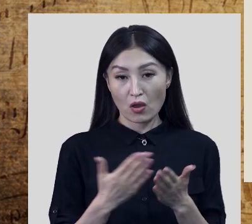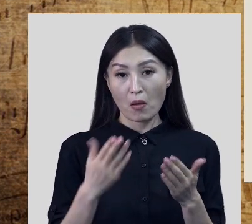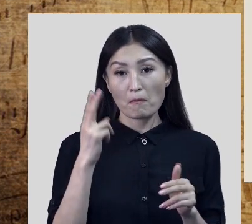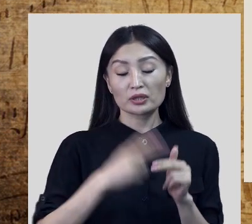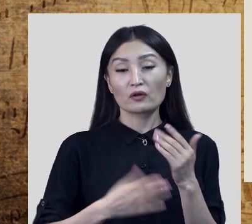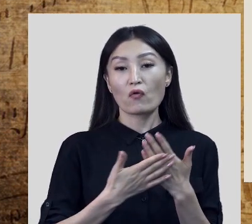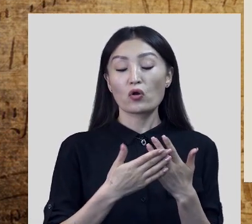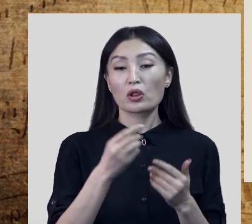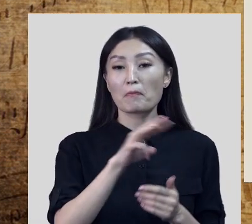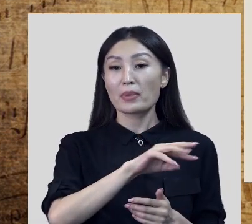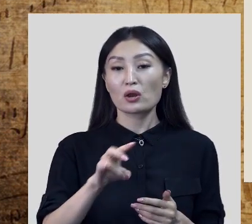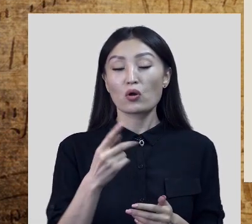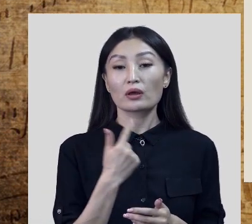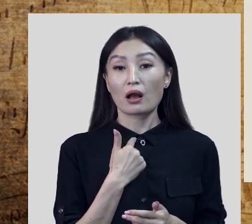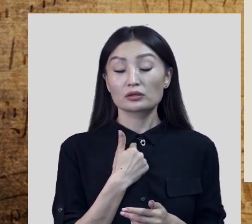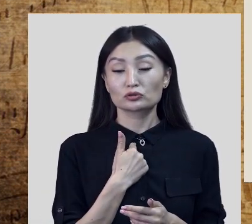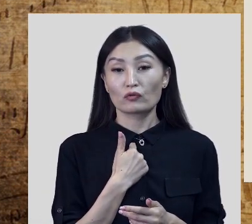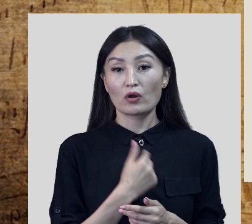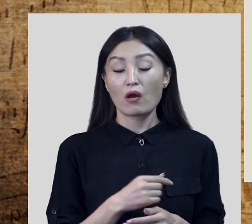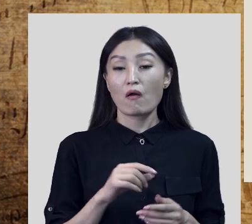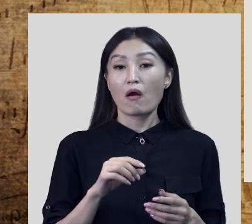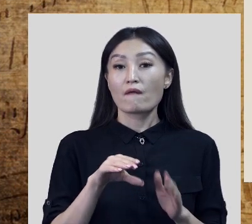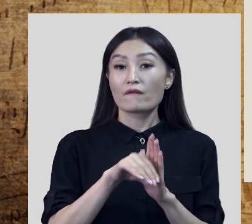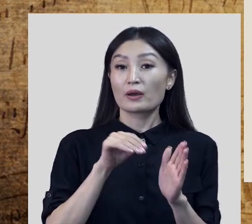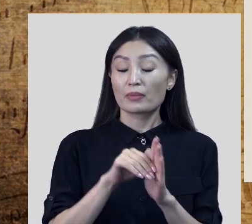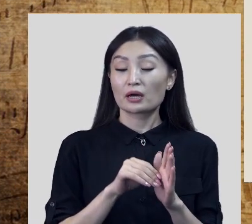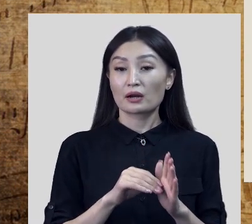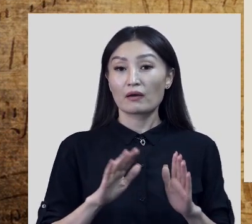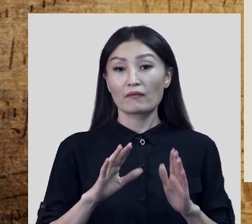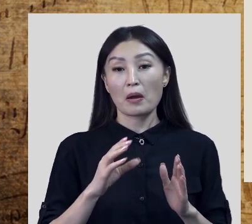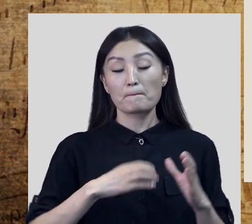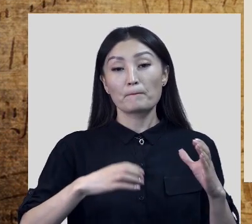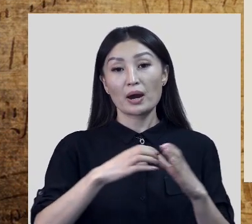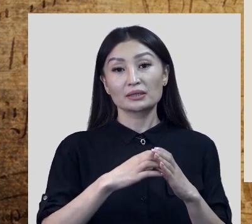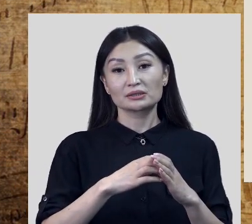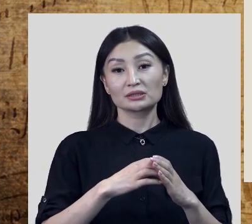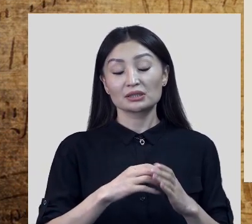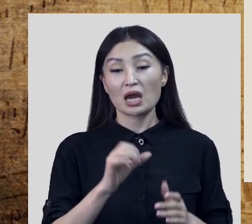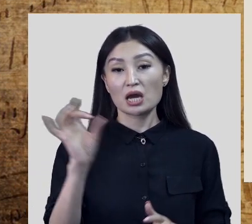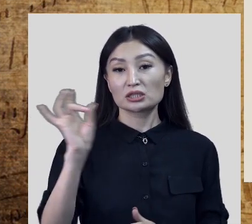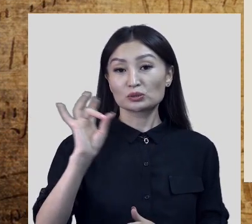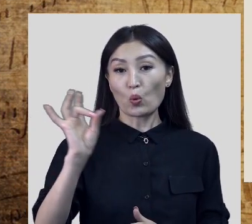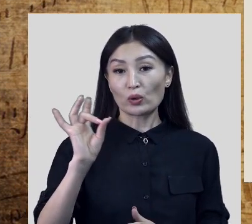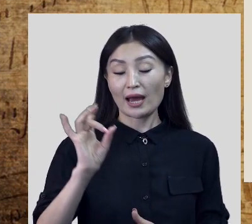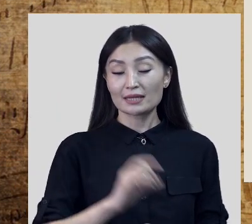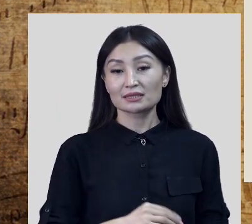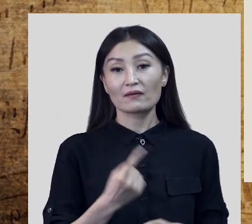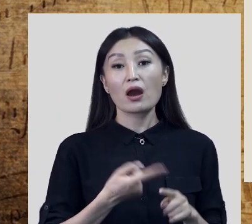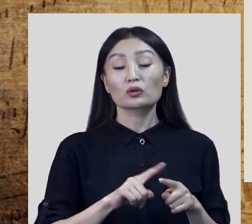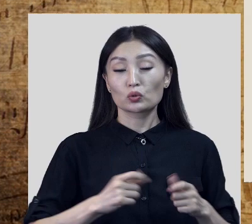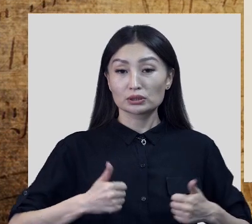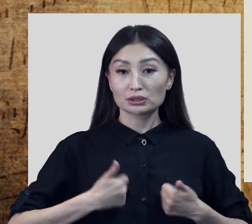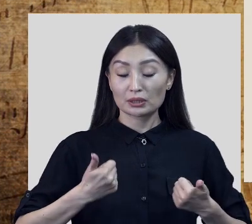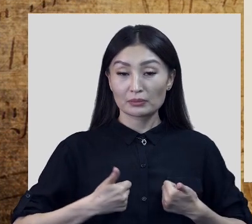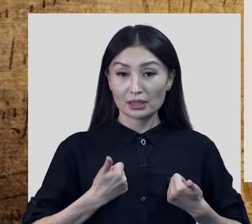миллиона голосов избирателей в ходе выборов сложилось и партия непримиримых республиканцев которые стремились